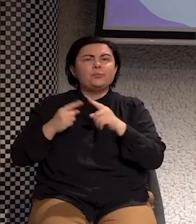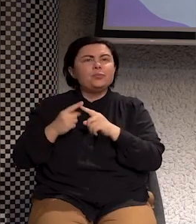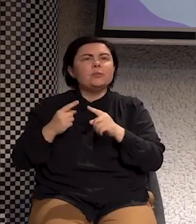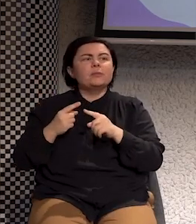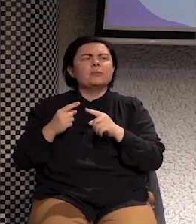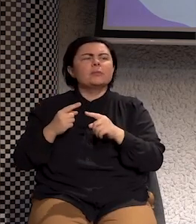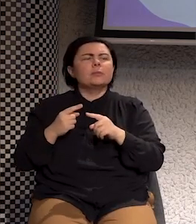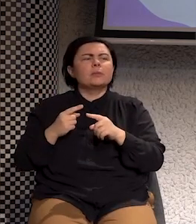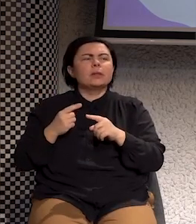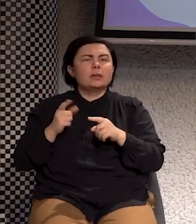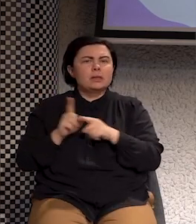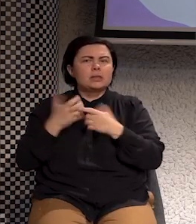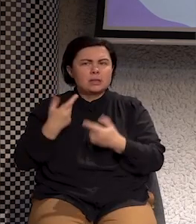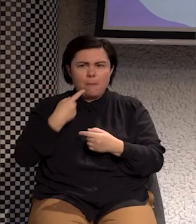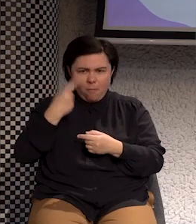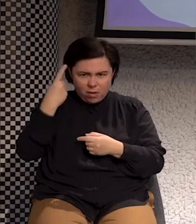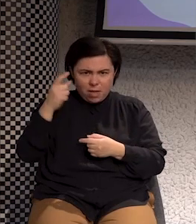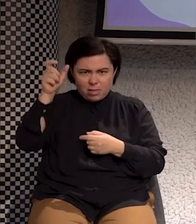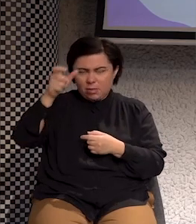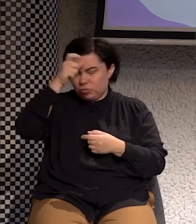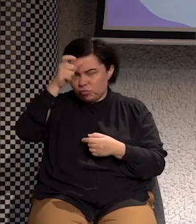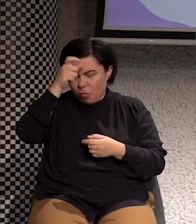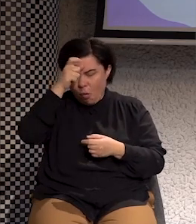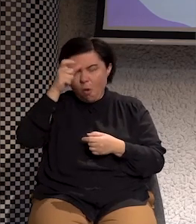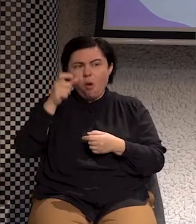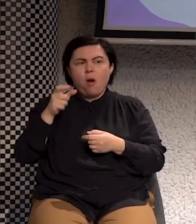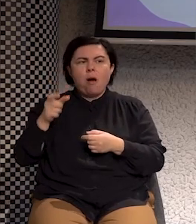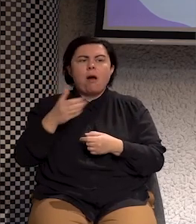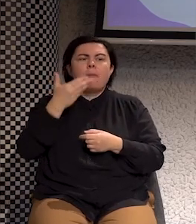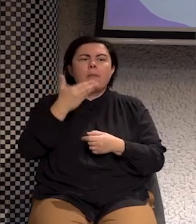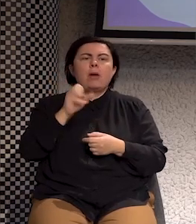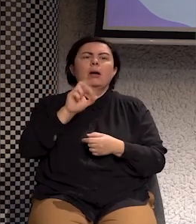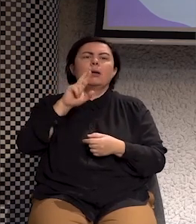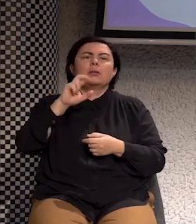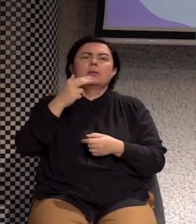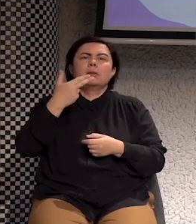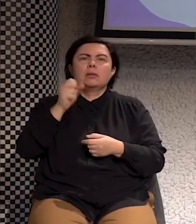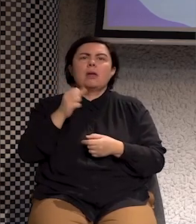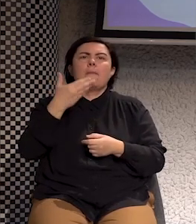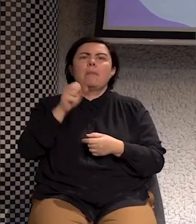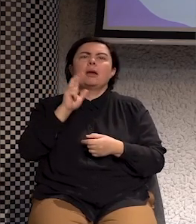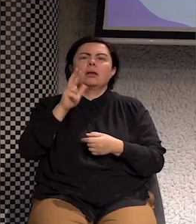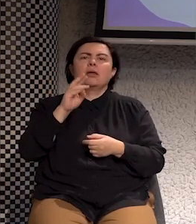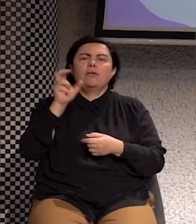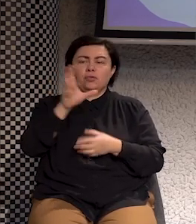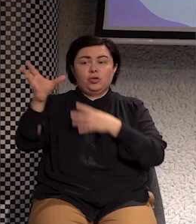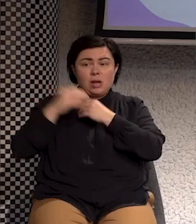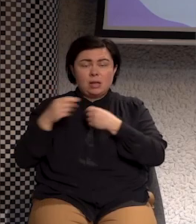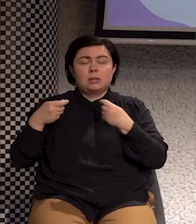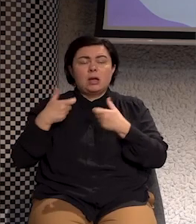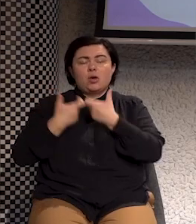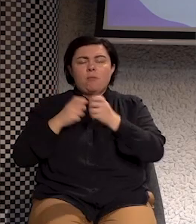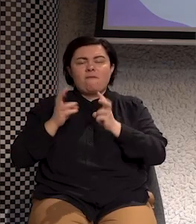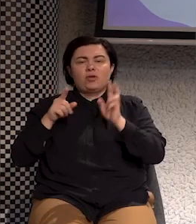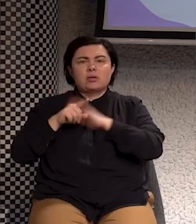prowadziłem, i chcę wspomnieć tutaj jeszcze jedną osobę, chcę wspomnieć osobę Martyny Markiewicz, z którą prowadziłem warsztaty dla